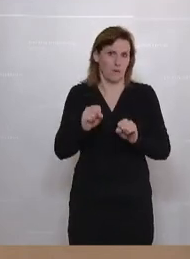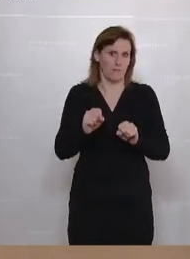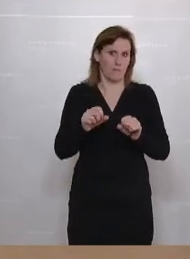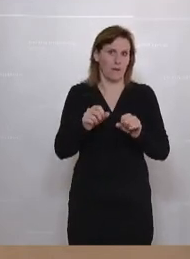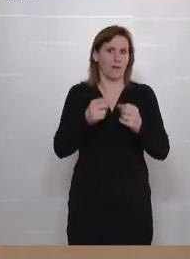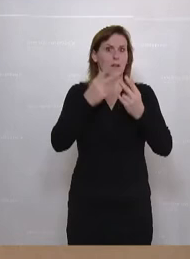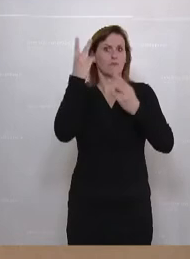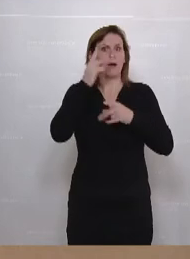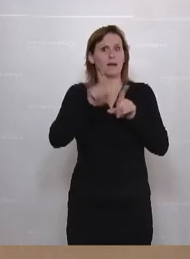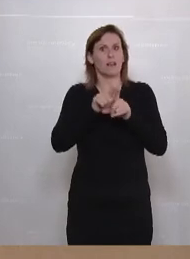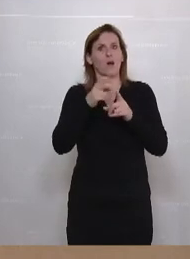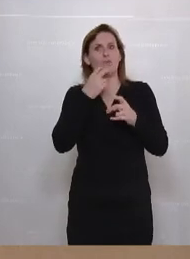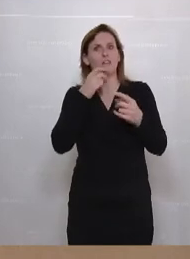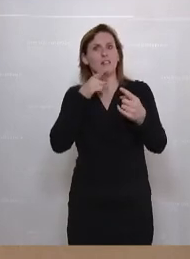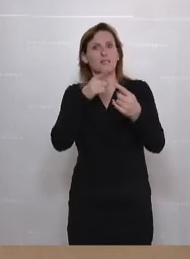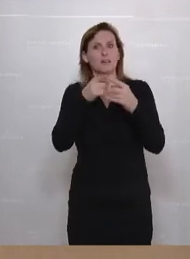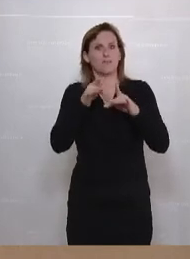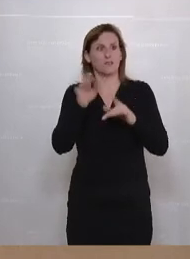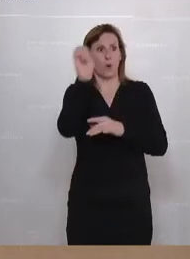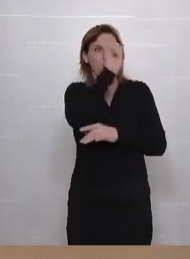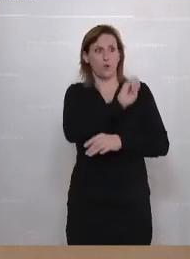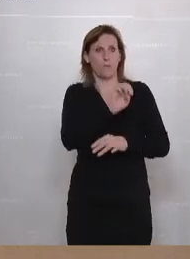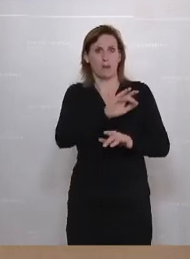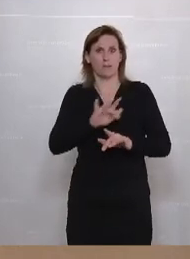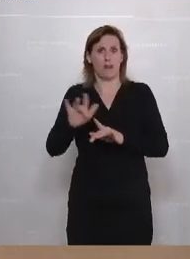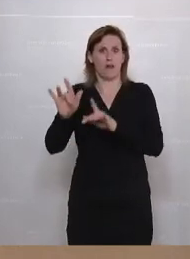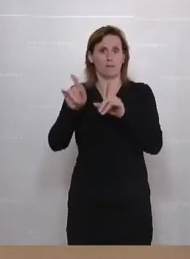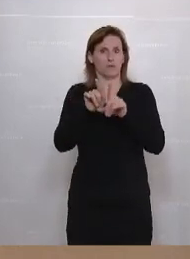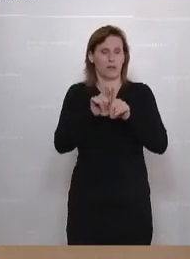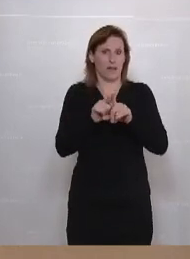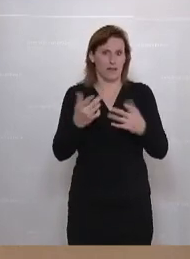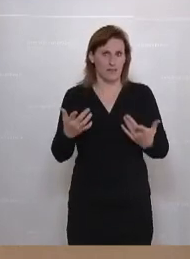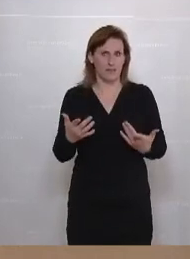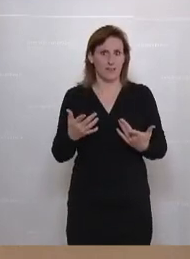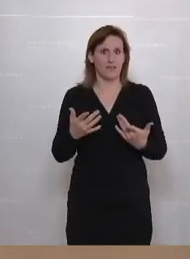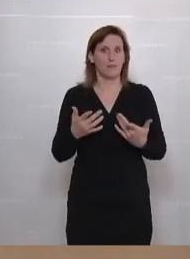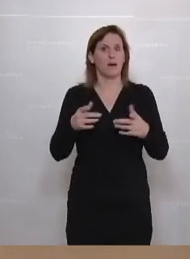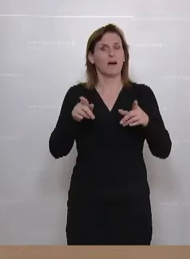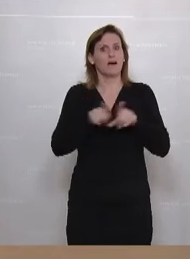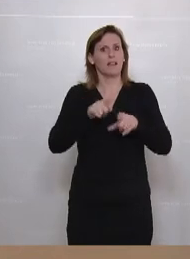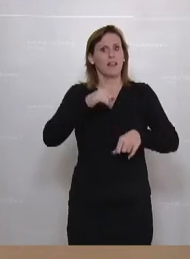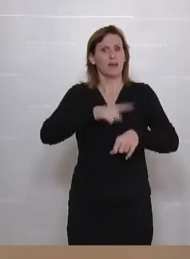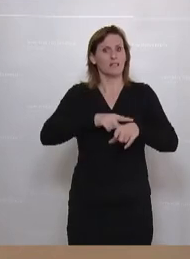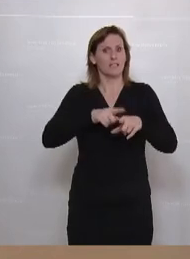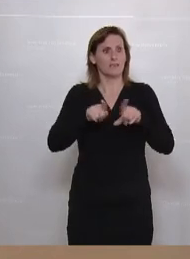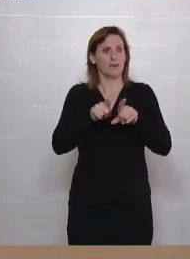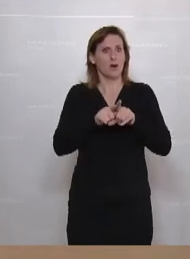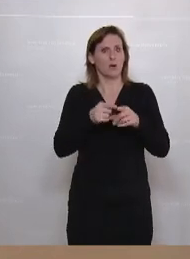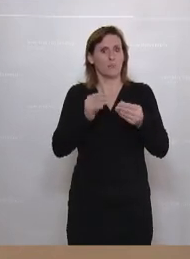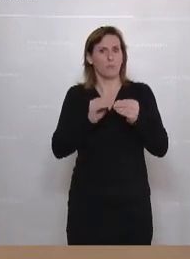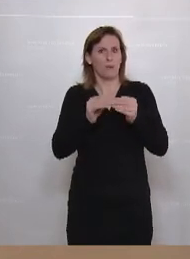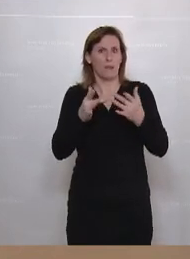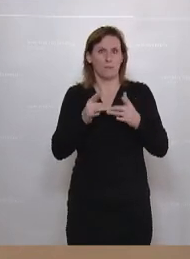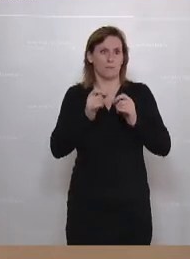unser Ansinnen, dass überall auf europäischem Boden die Rechte gelten müssen. Aber gleichzeitig haben wir, so wie die Mehrheit der EU-Staaten, hier eine klare